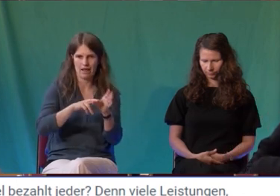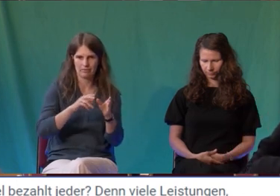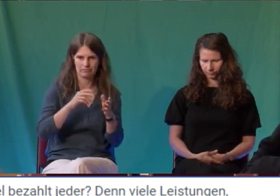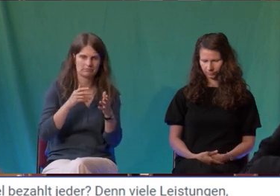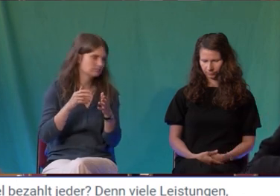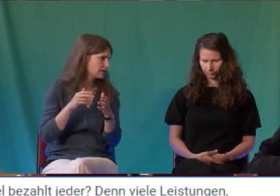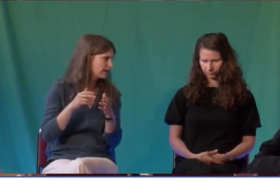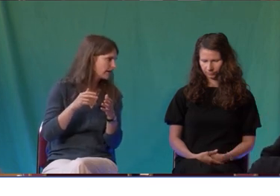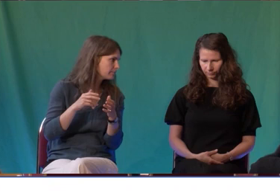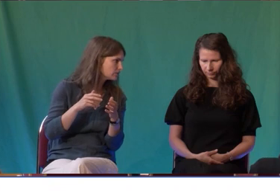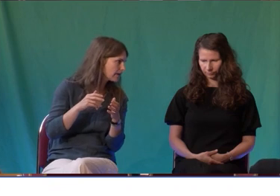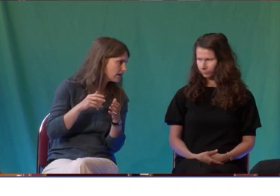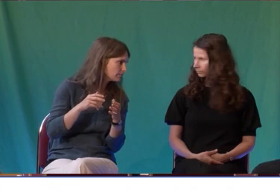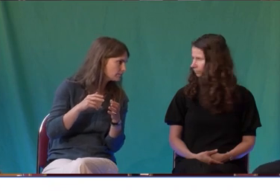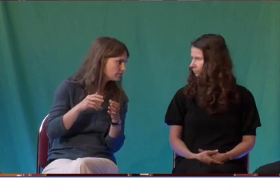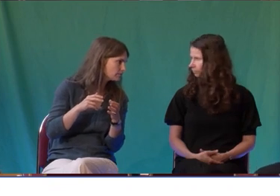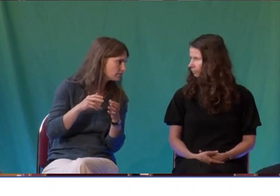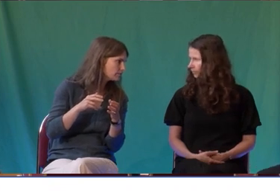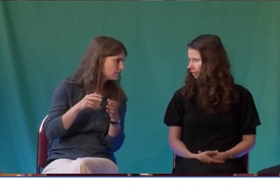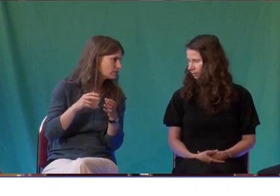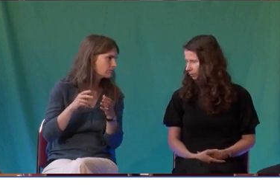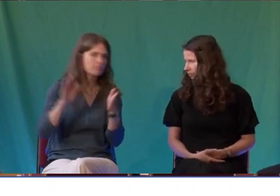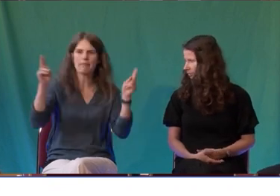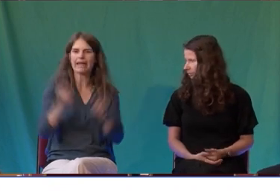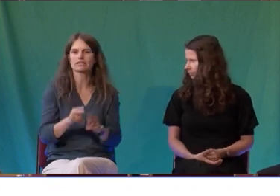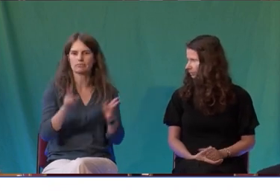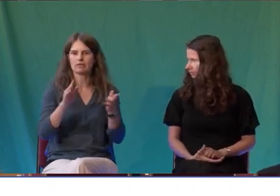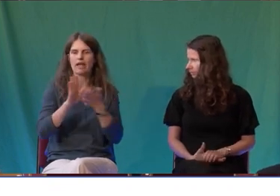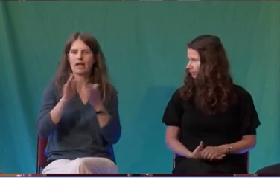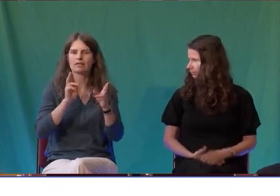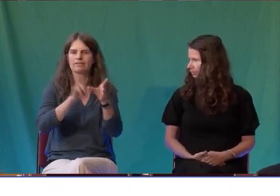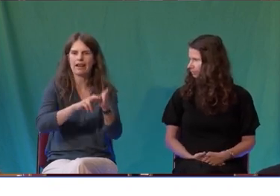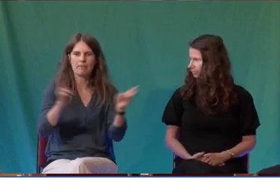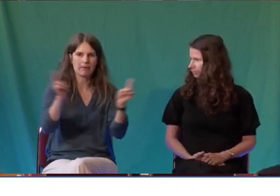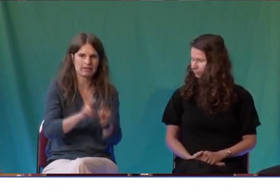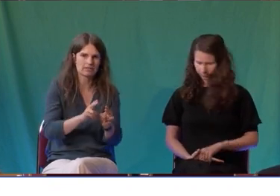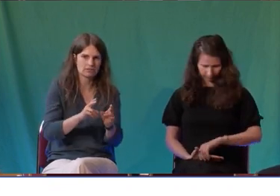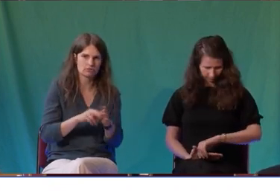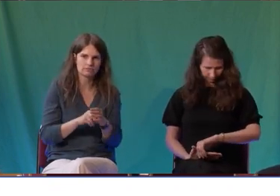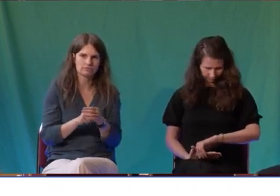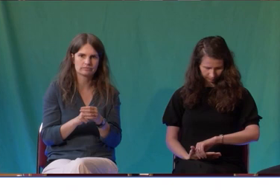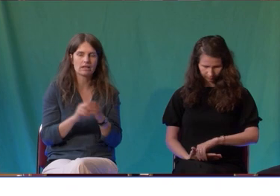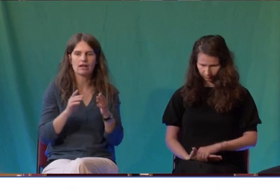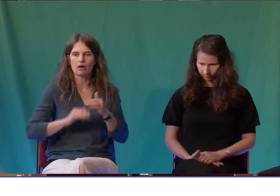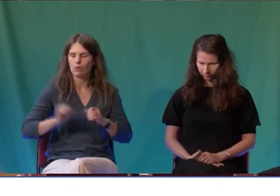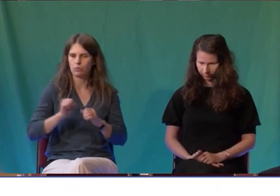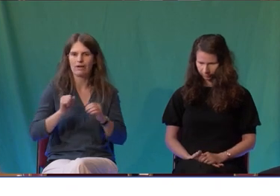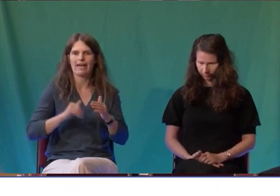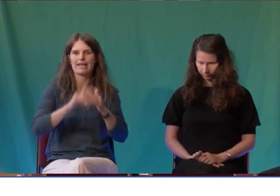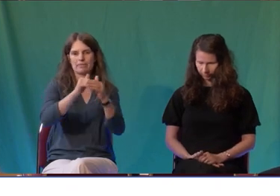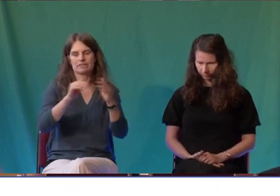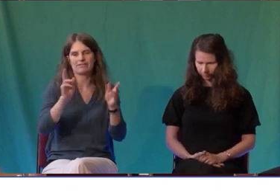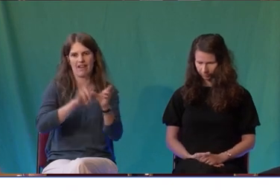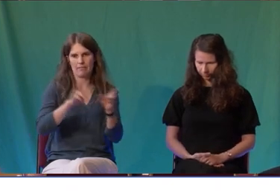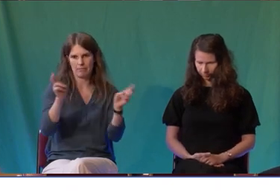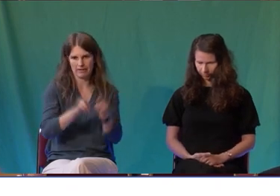bestehender trotz vorliegenden Schwerbehindertenausweis und gerade Behinderung das